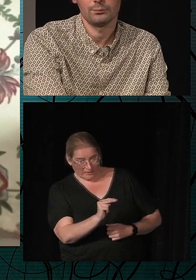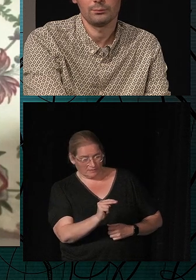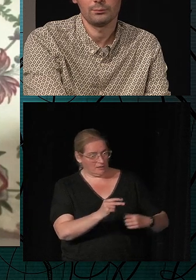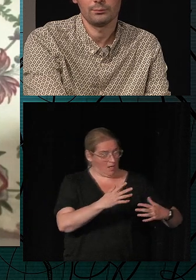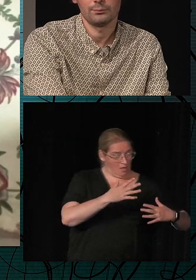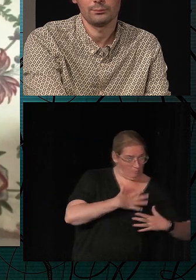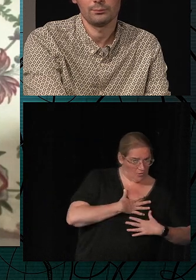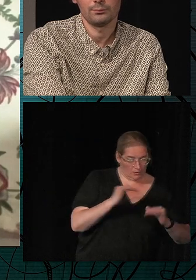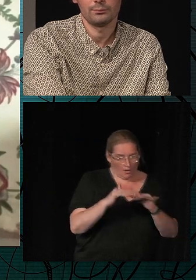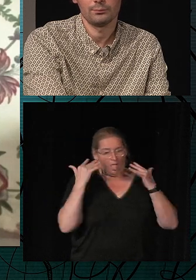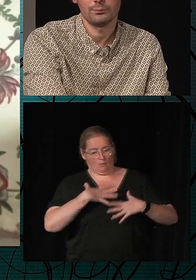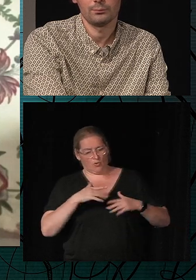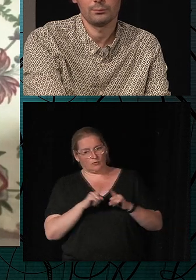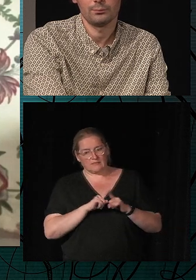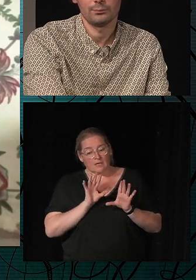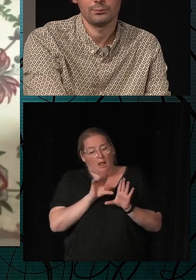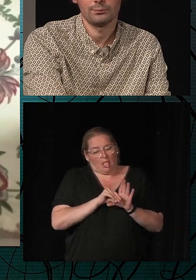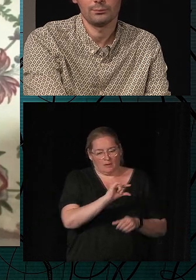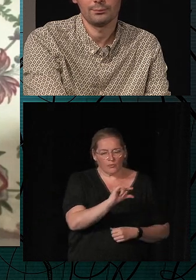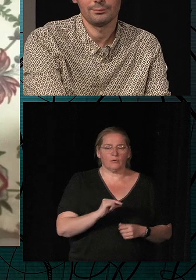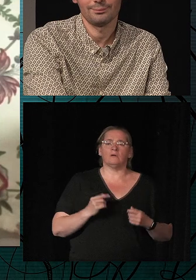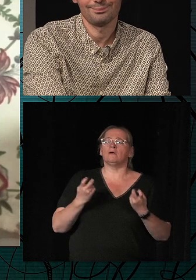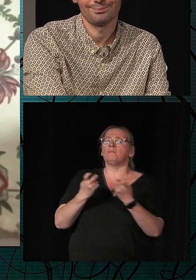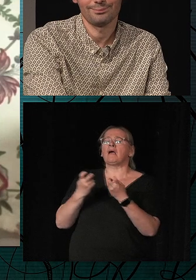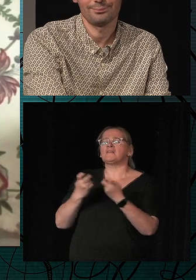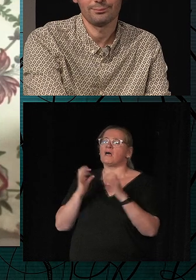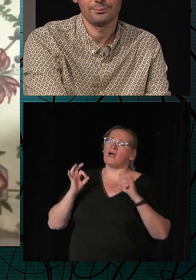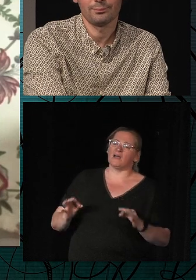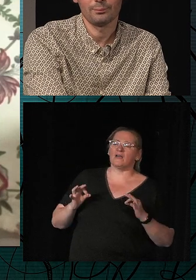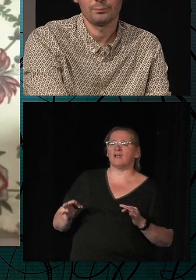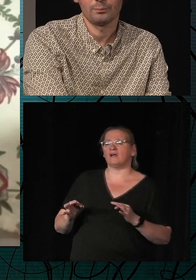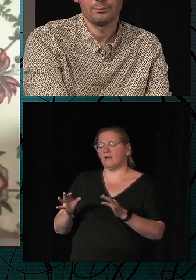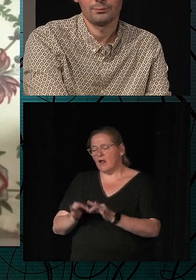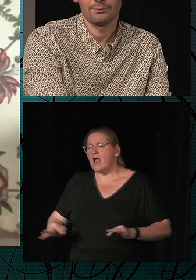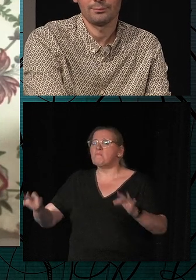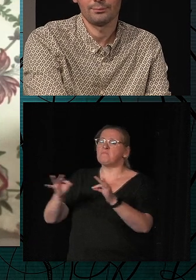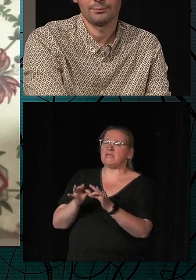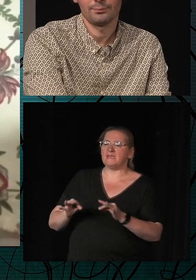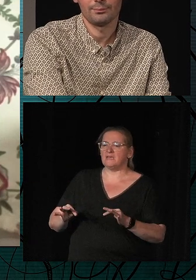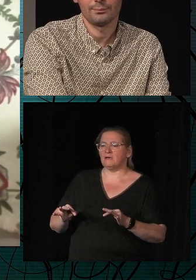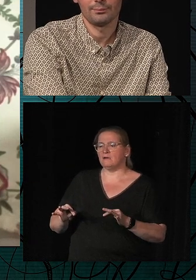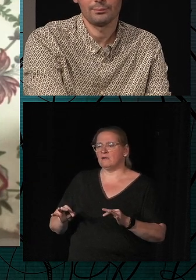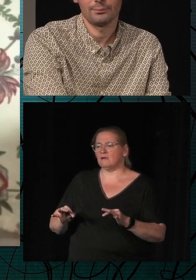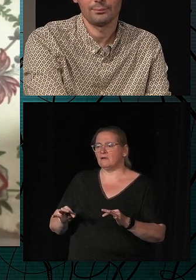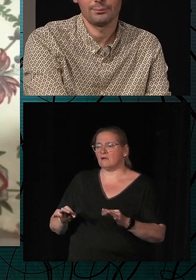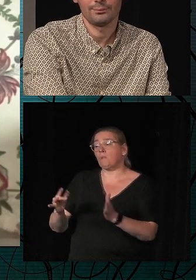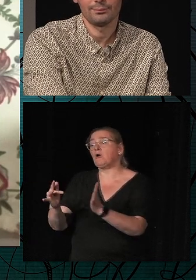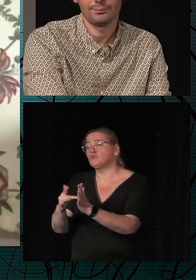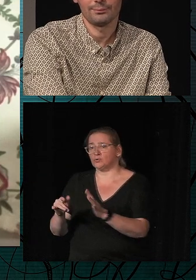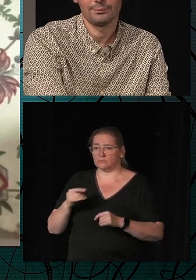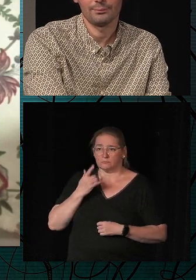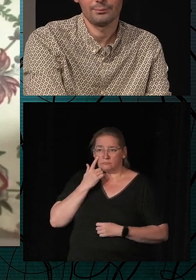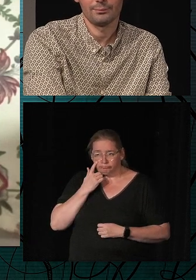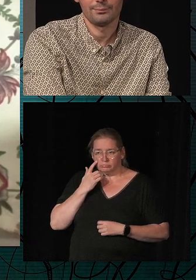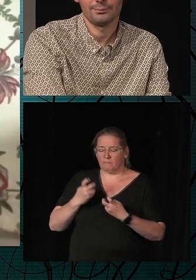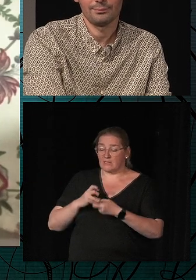truc quoi euh alors que faire le Sénégal faire l'Espagne ou je ne sais quoi euh là bon il y a un côté on a